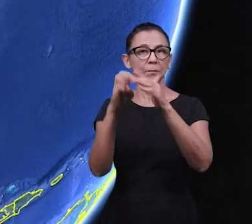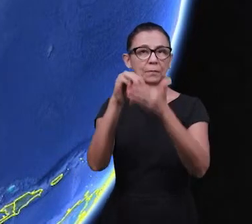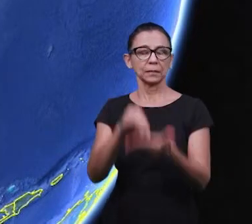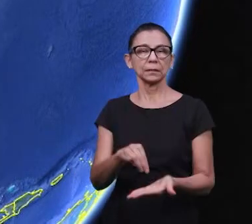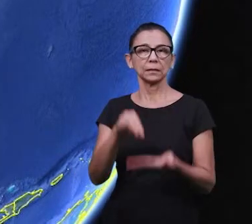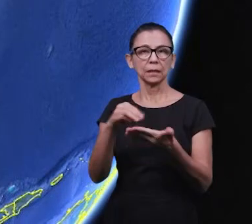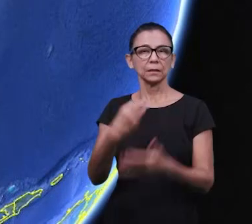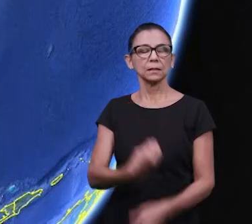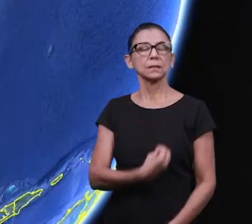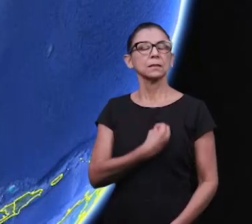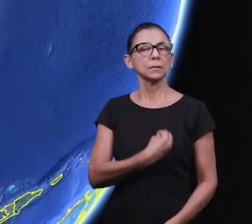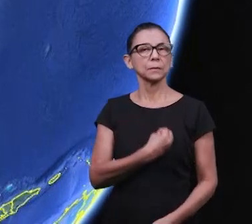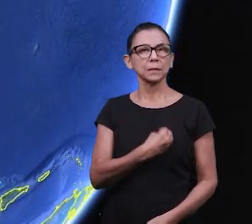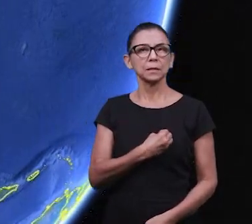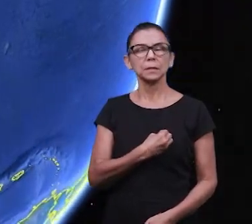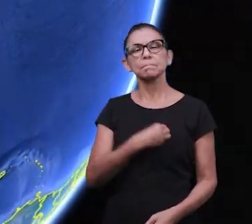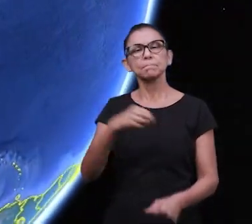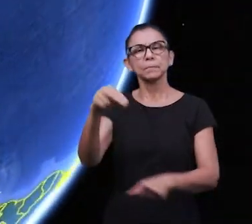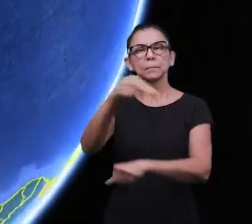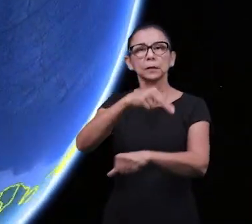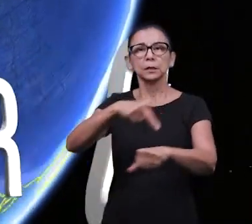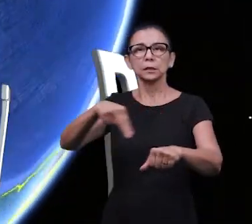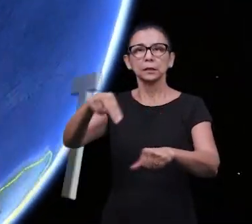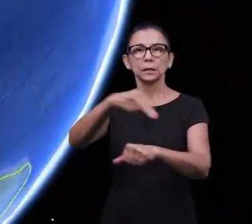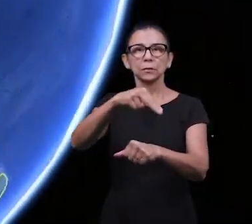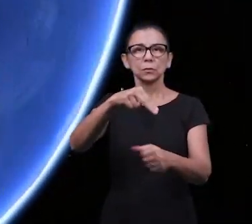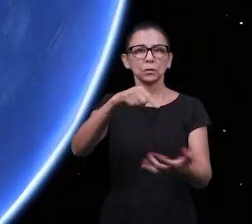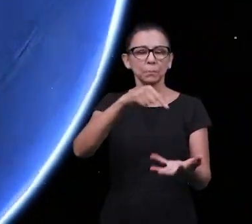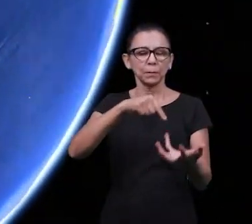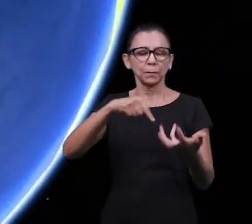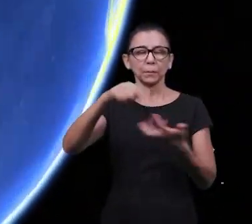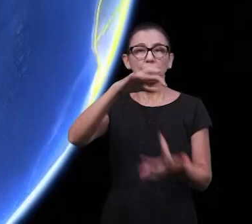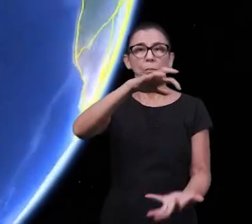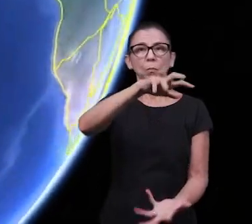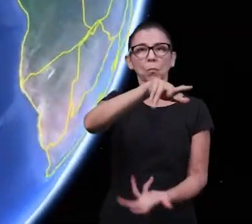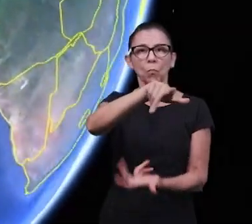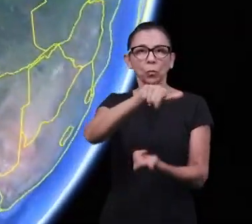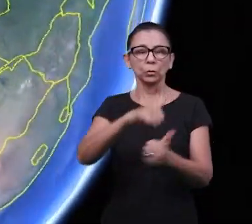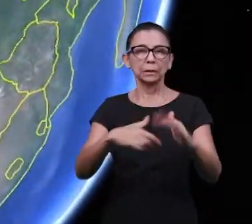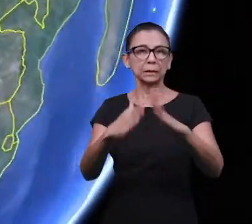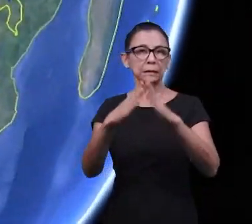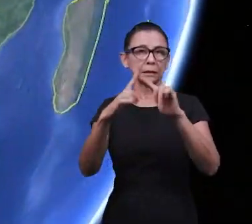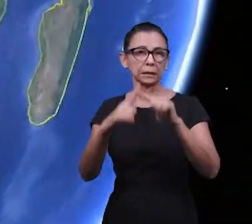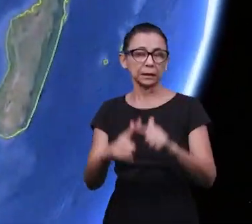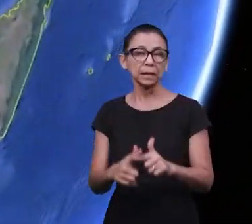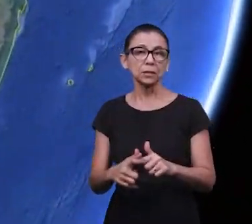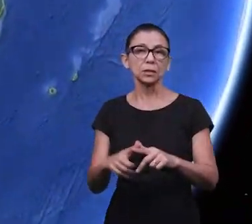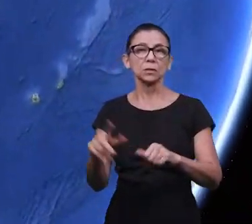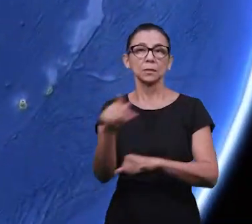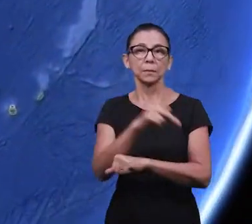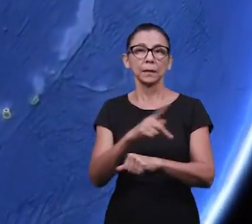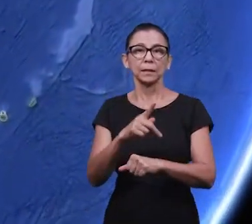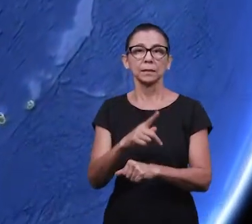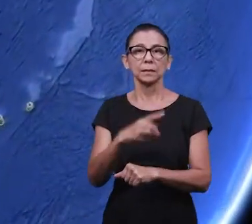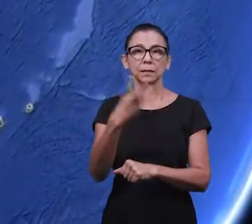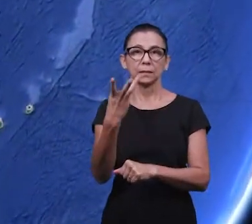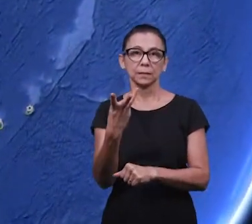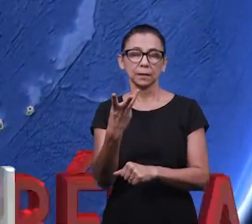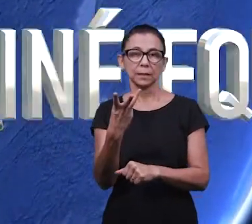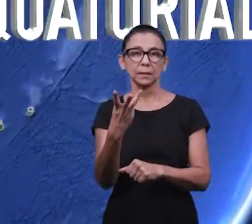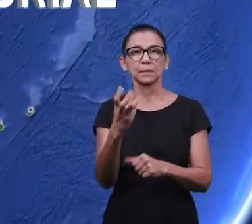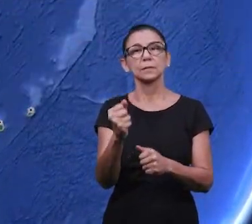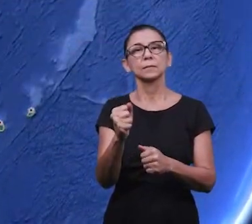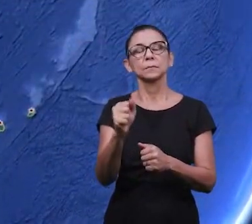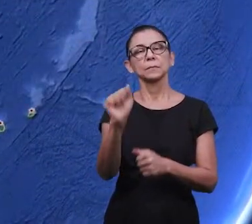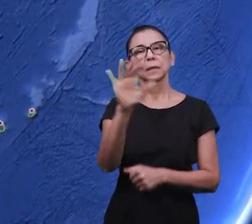L'Église chrétienne Maranatha est présente dans des nations de tous les continents de la planète. Des églises des pays dans les